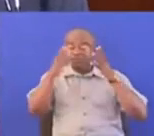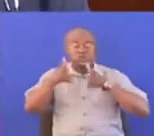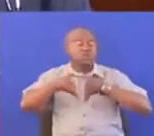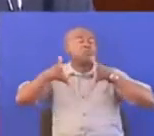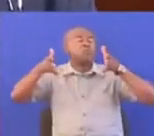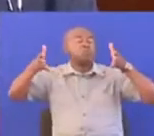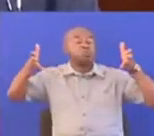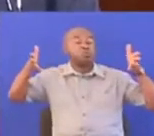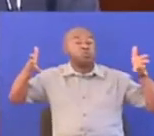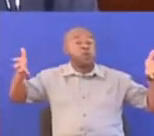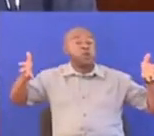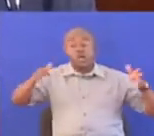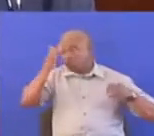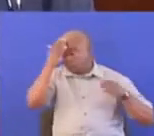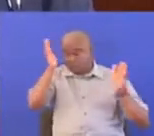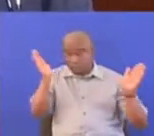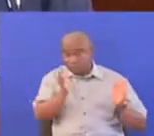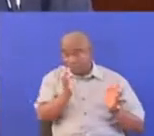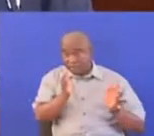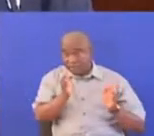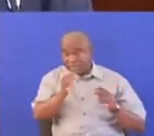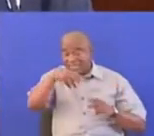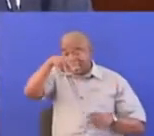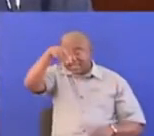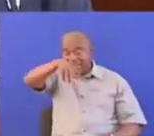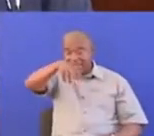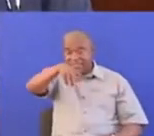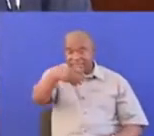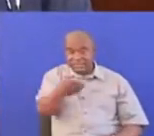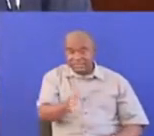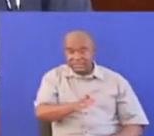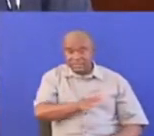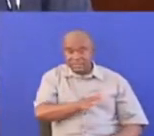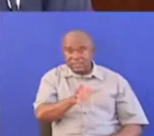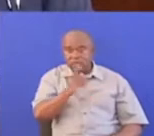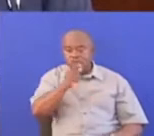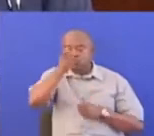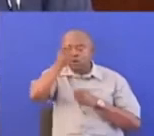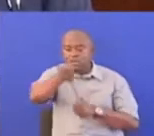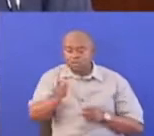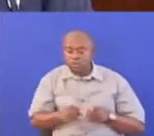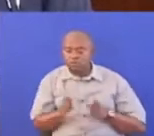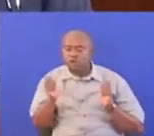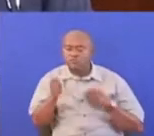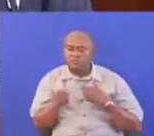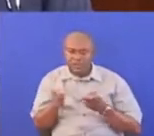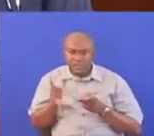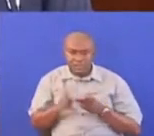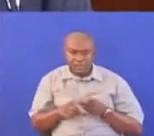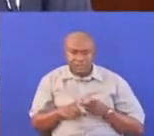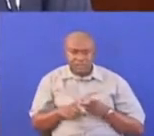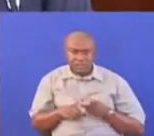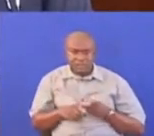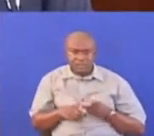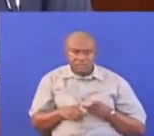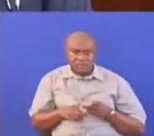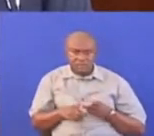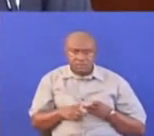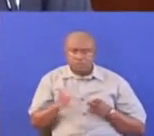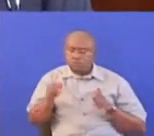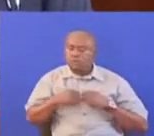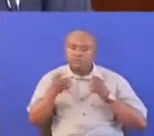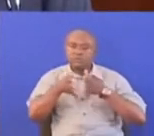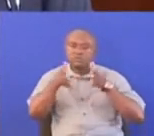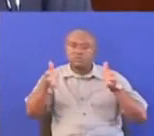ukaona kwamba msitu umehifadhiwa, lakini katikati kule tayari kuna kilimo, kuna ufugaji, kuna nini, kiasi kwamba kumekuwa na